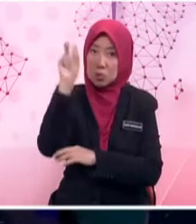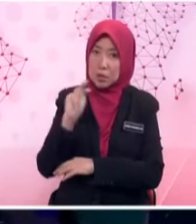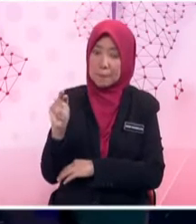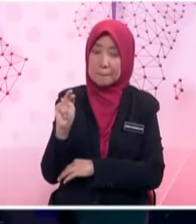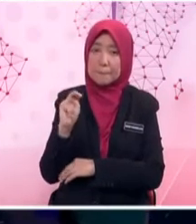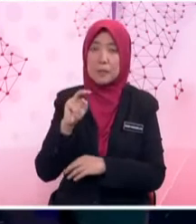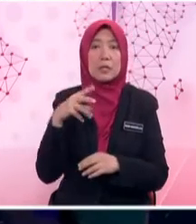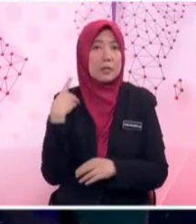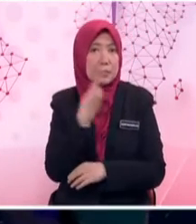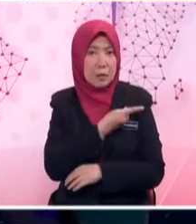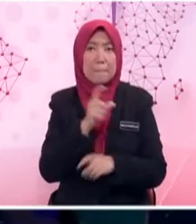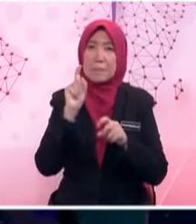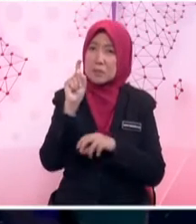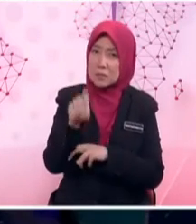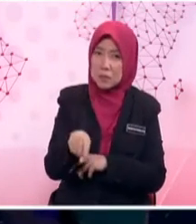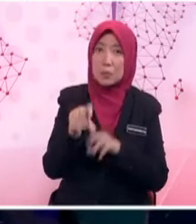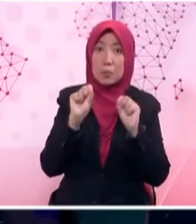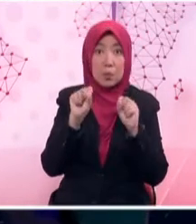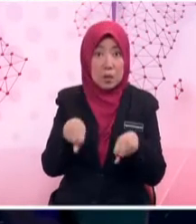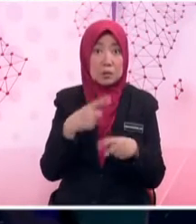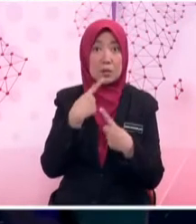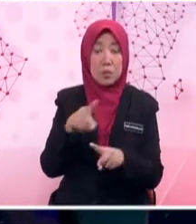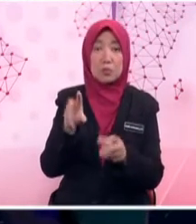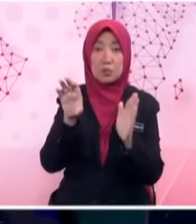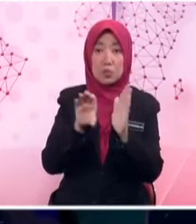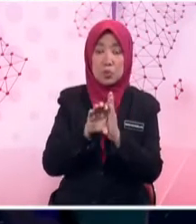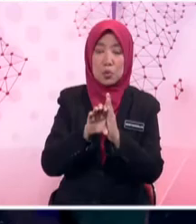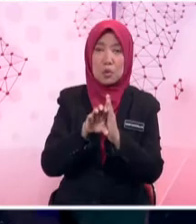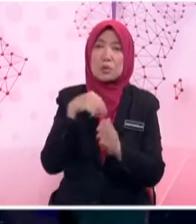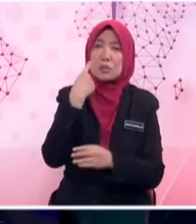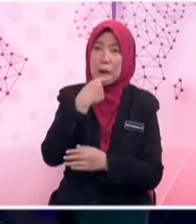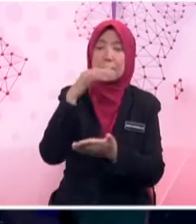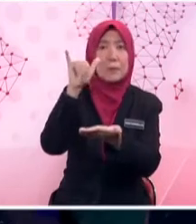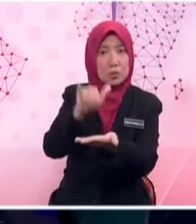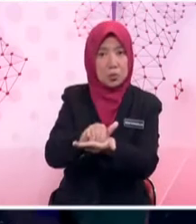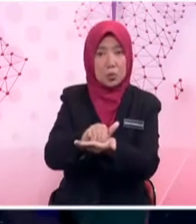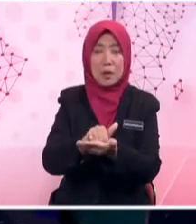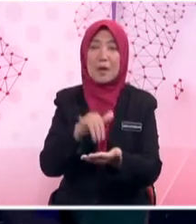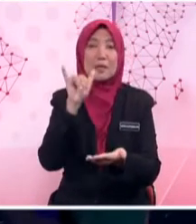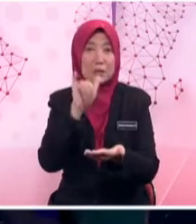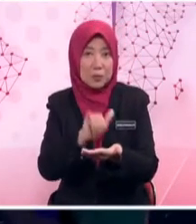kita tanya, siapa tu? Itu ayat saya. Bila kita menjawab, sudah jadi ayat